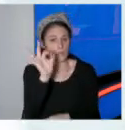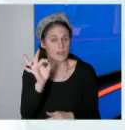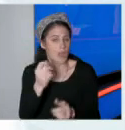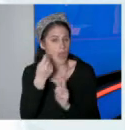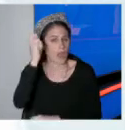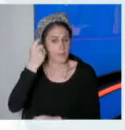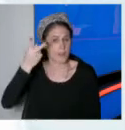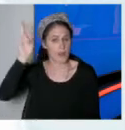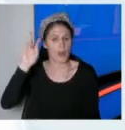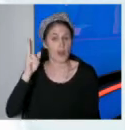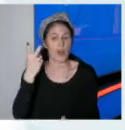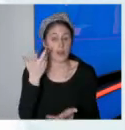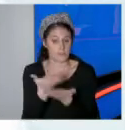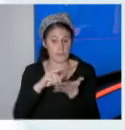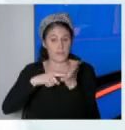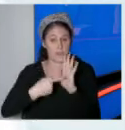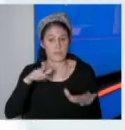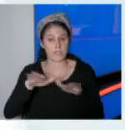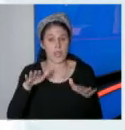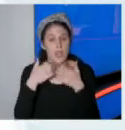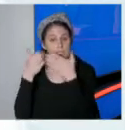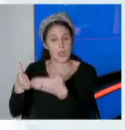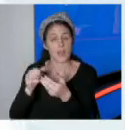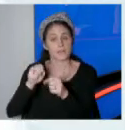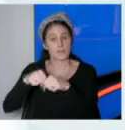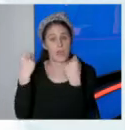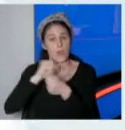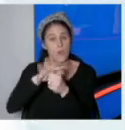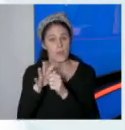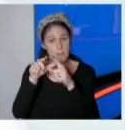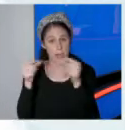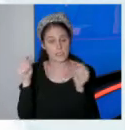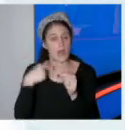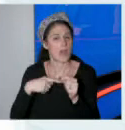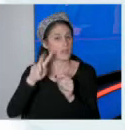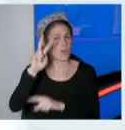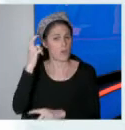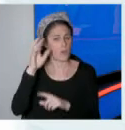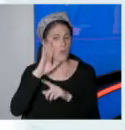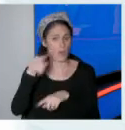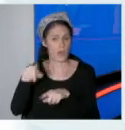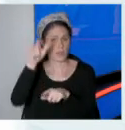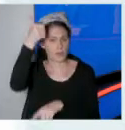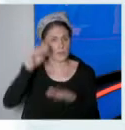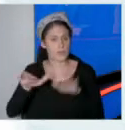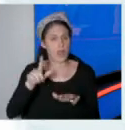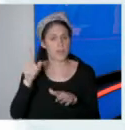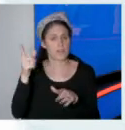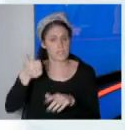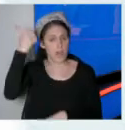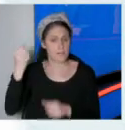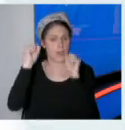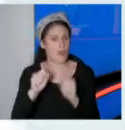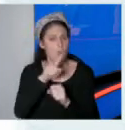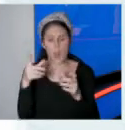כוונת ממשלת ישראל לסייע במשבר הקורונה בעזה. אני קורא לראש הממשלה ולשר הביטחון שלא להחמיץ שוב את ההזדמנות להשבת